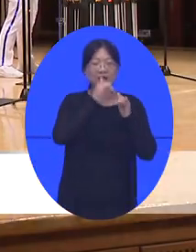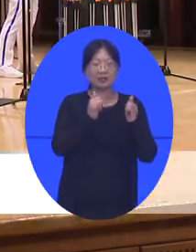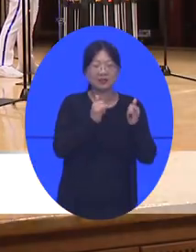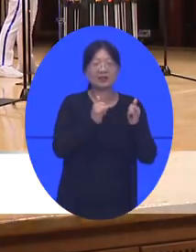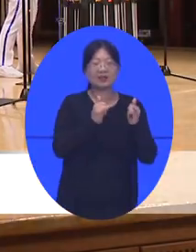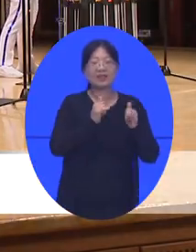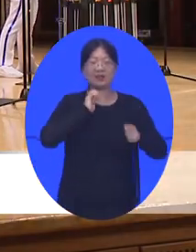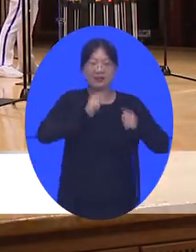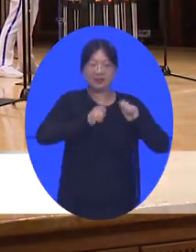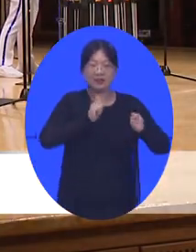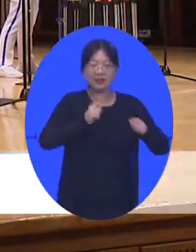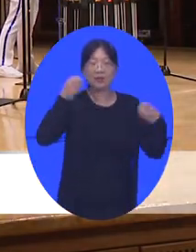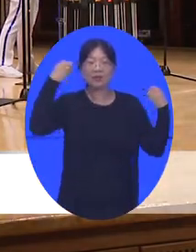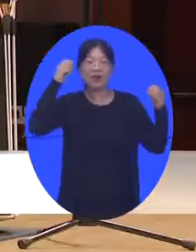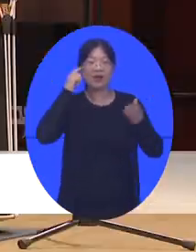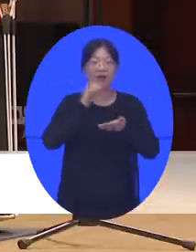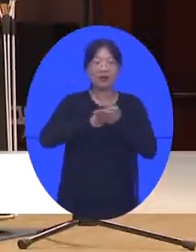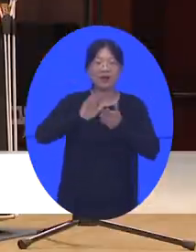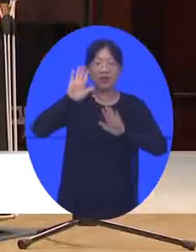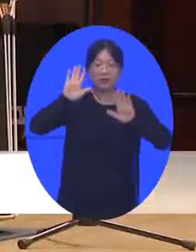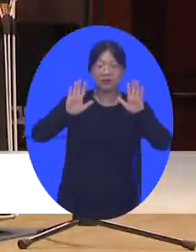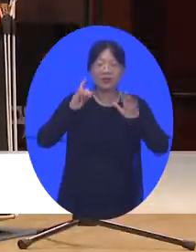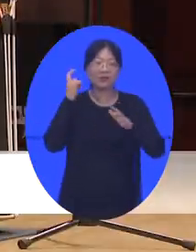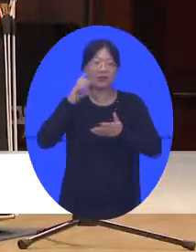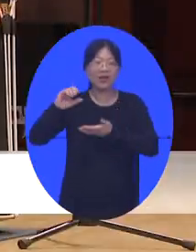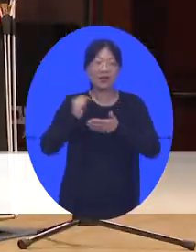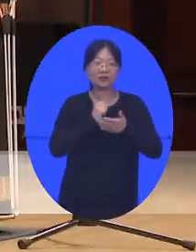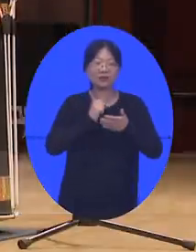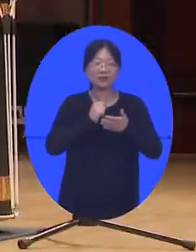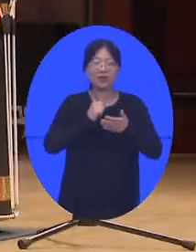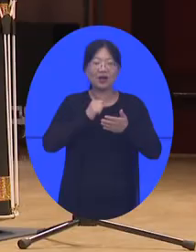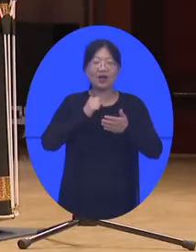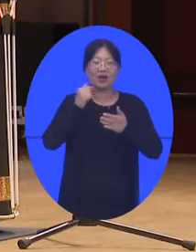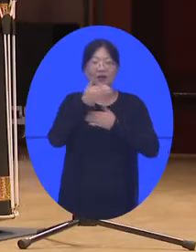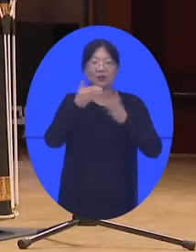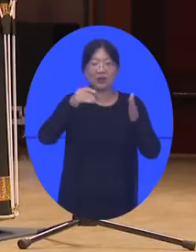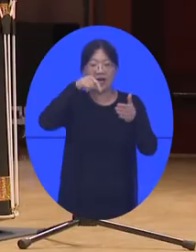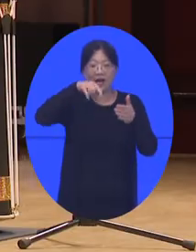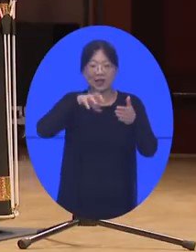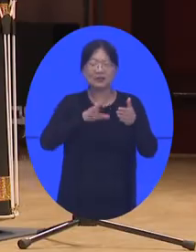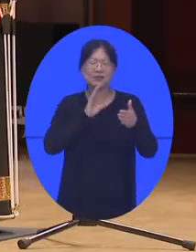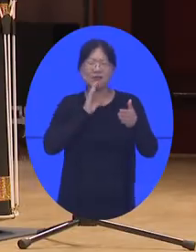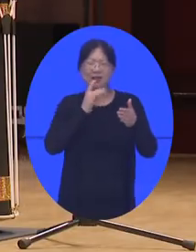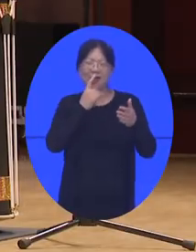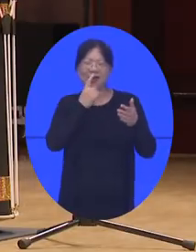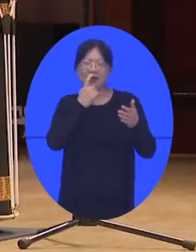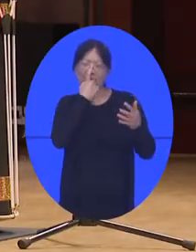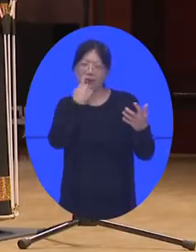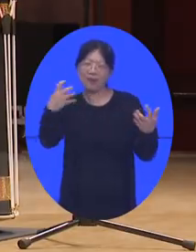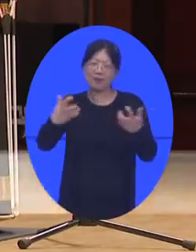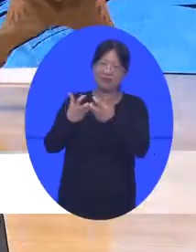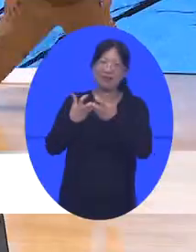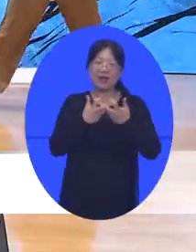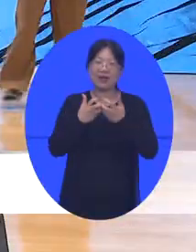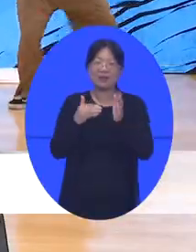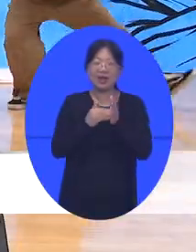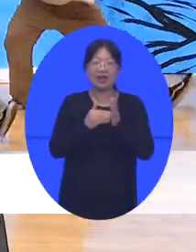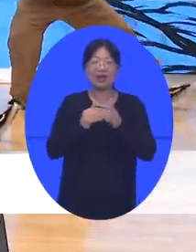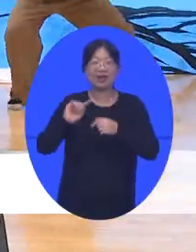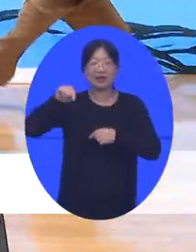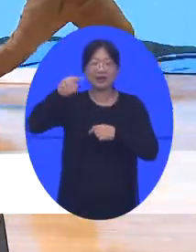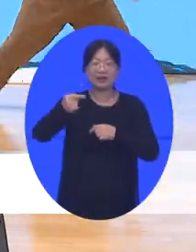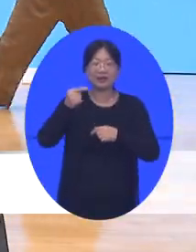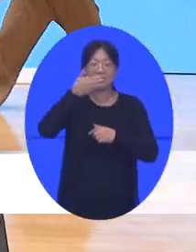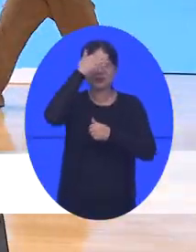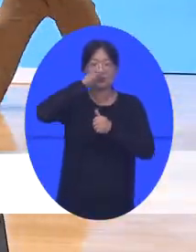발달장애인 청년들이 꾸민 난타 공연, 시원스런 동작과 소리로 장례를 금세 웅장함으로 가득 채웁니다. 곧이어